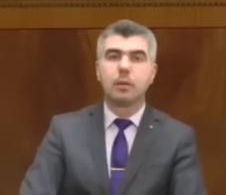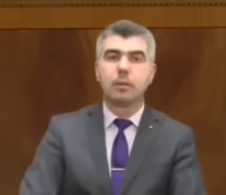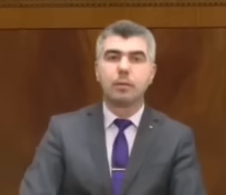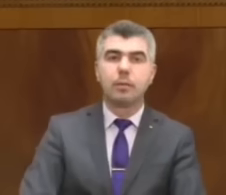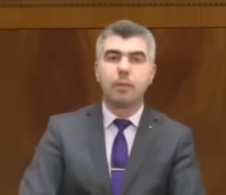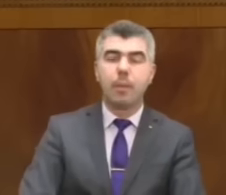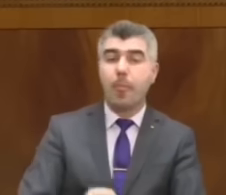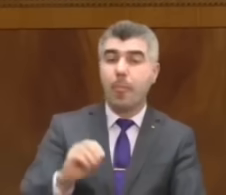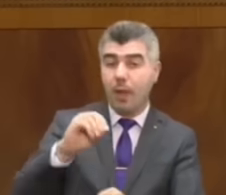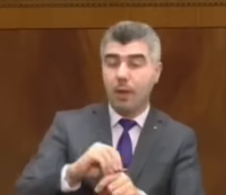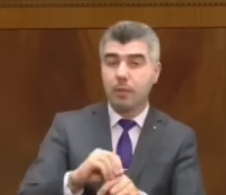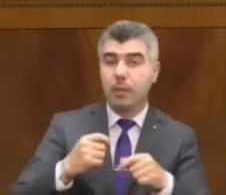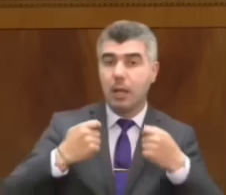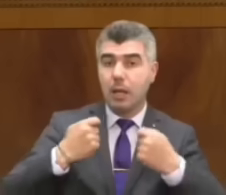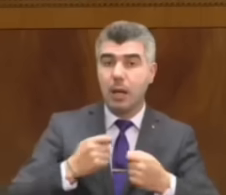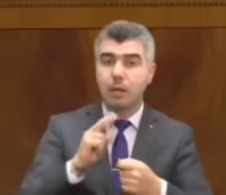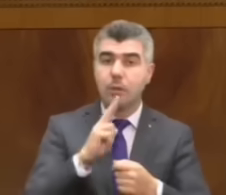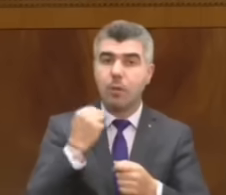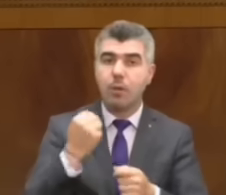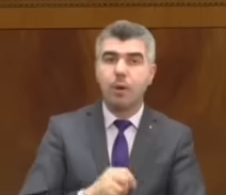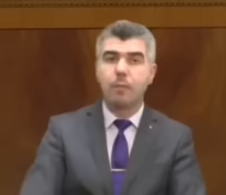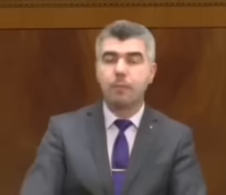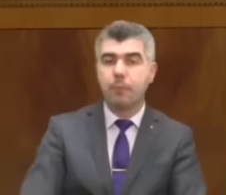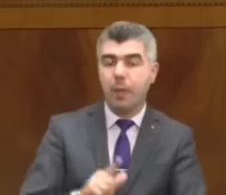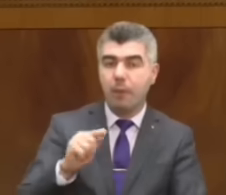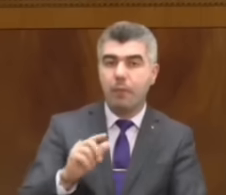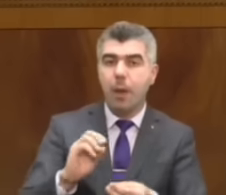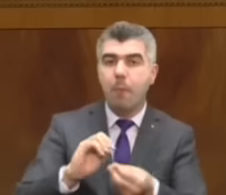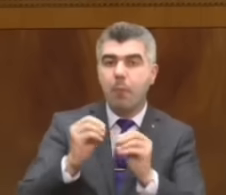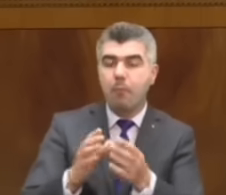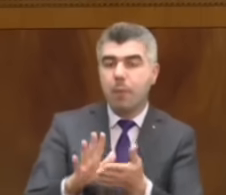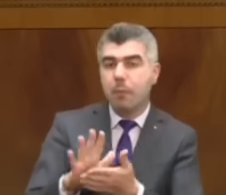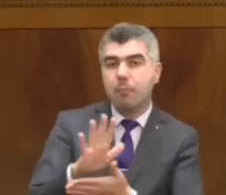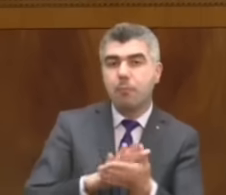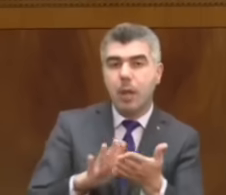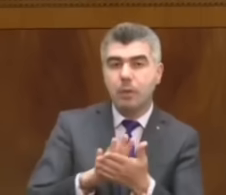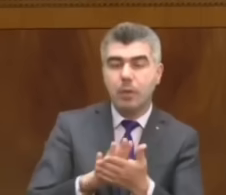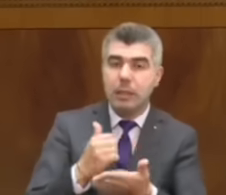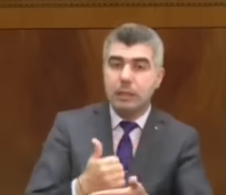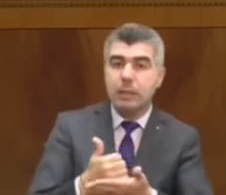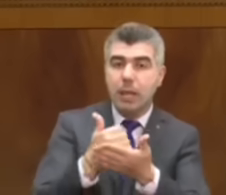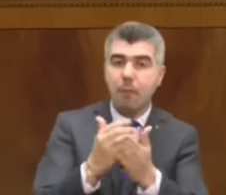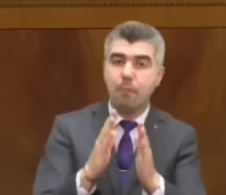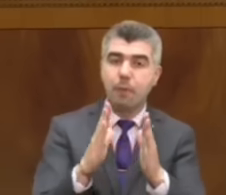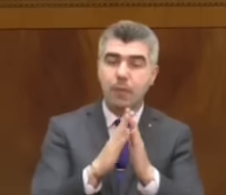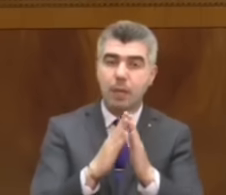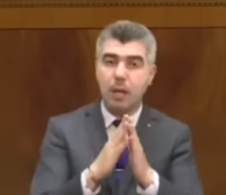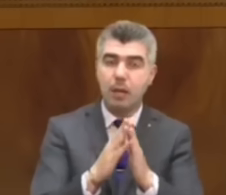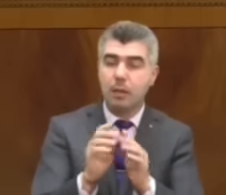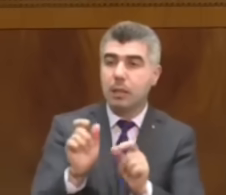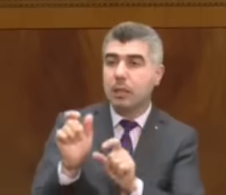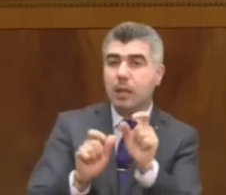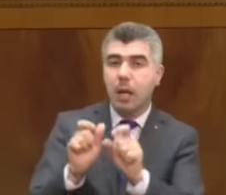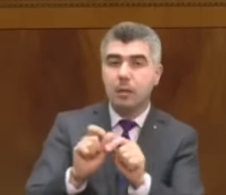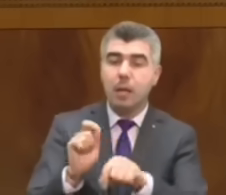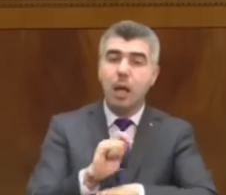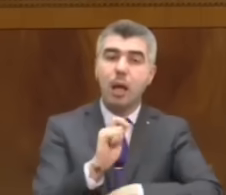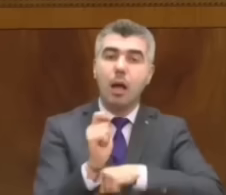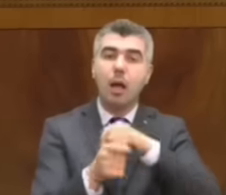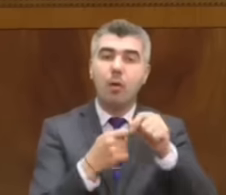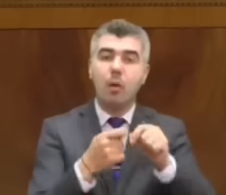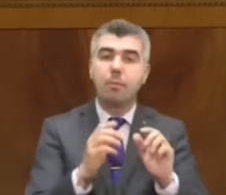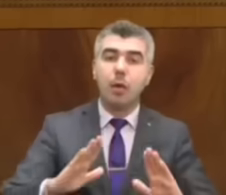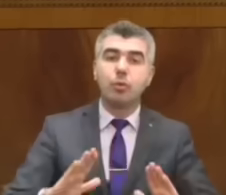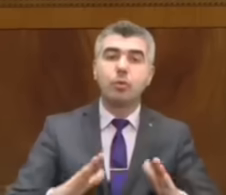اخرى سيدي الرئيس، هذا من بين المشاكل تاع البرنامج لدعم السكن هو حرمان الساكنه ديال المناطق القرويه والجبليه